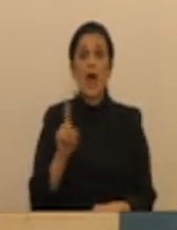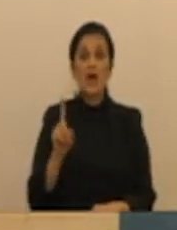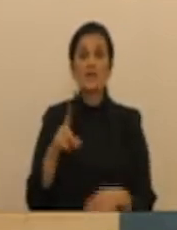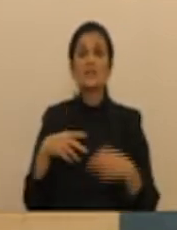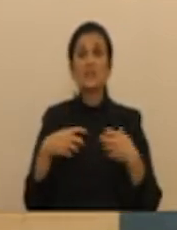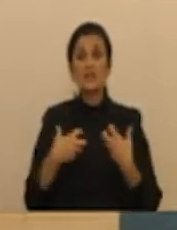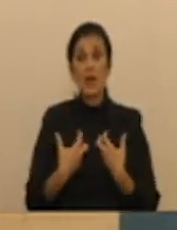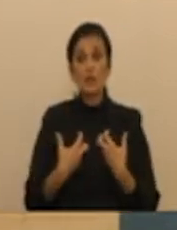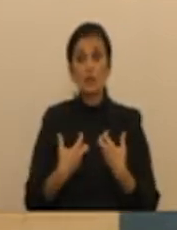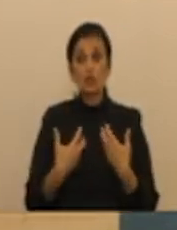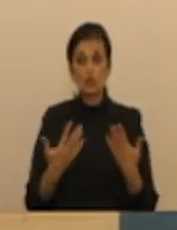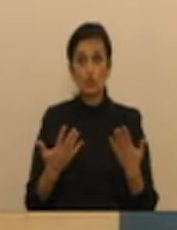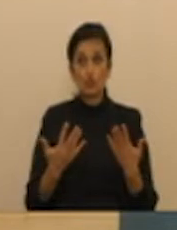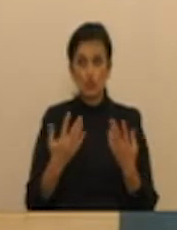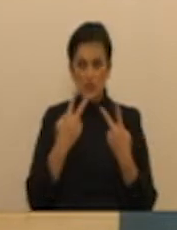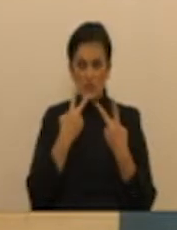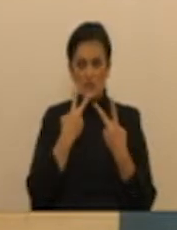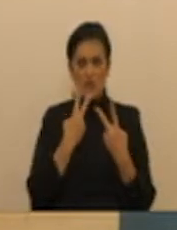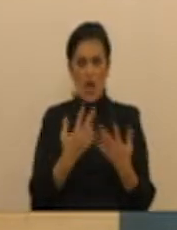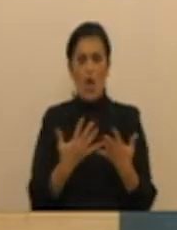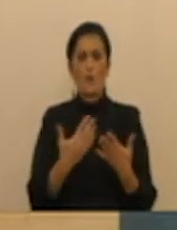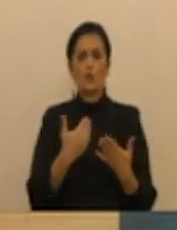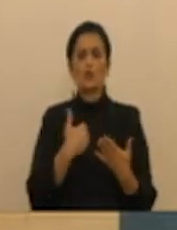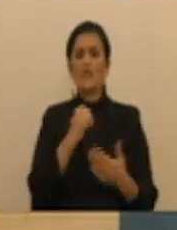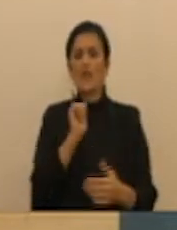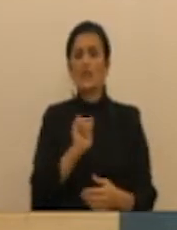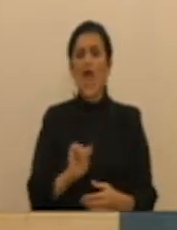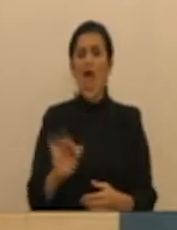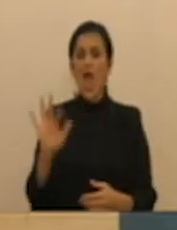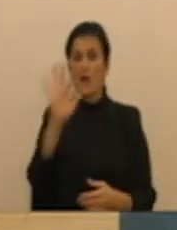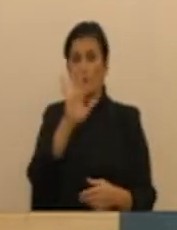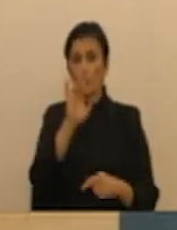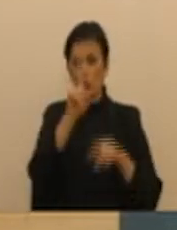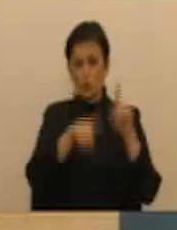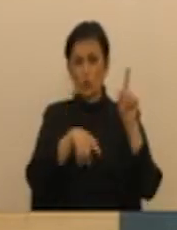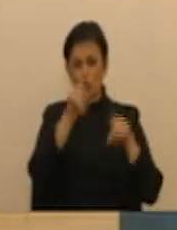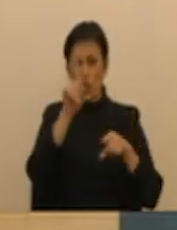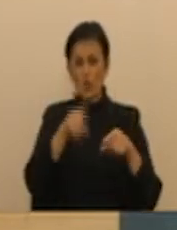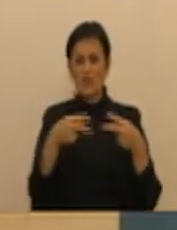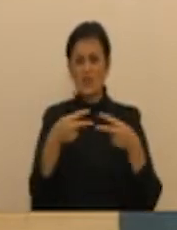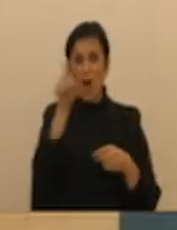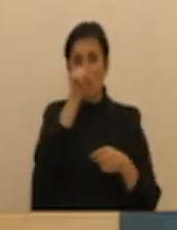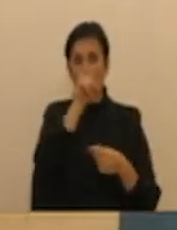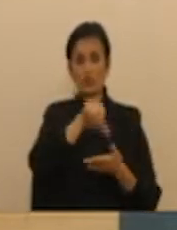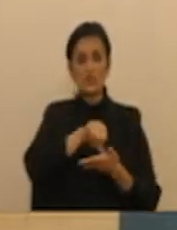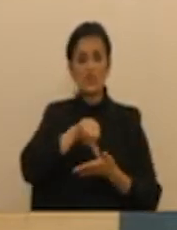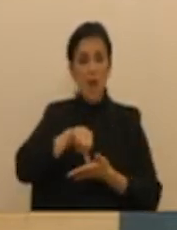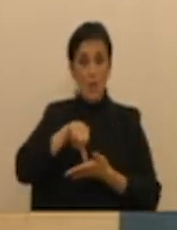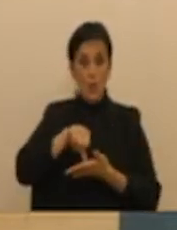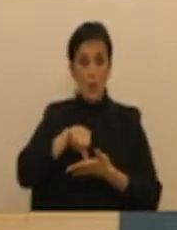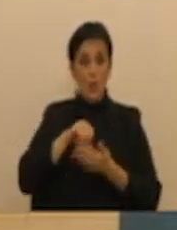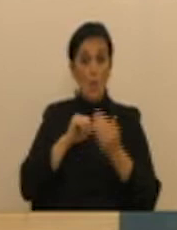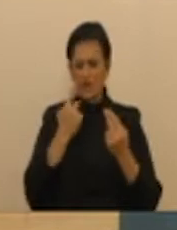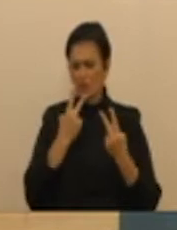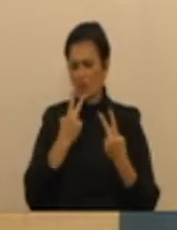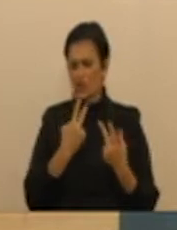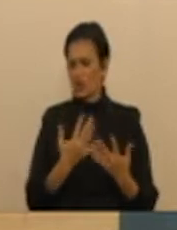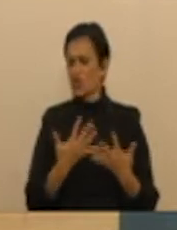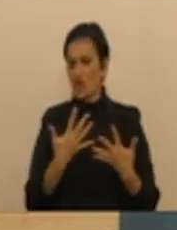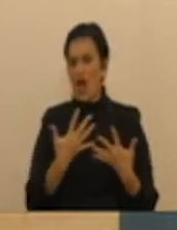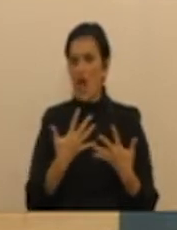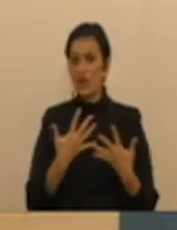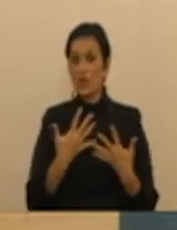სამწუხაროდ ნათლად გამოჩნდა, რომ ჩვენი ევროპელი ზოგიერთი პარტნიორების წარმომადგენლები მათ აშკარად